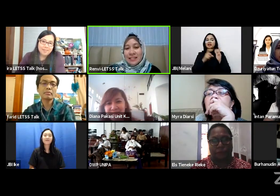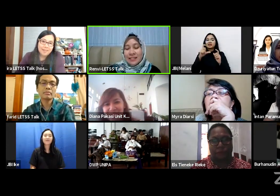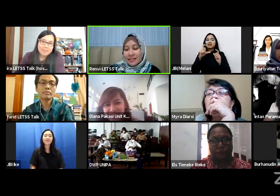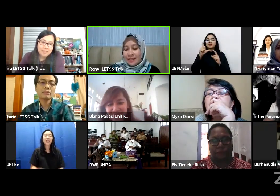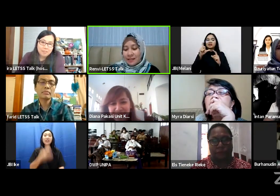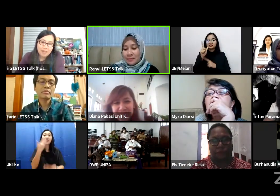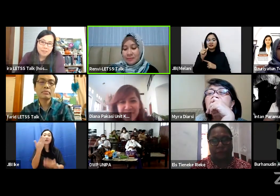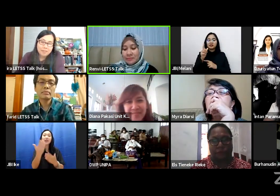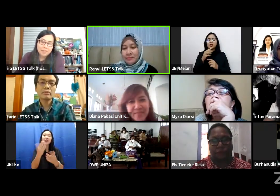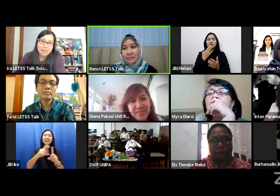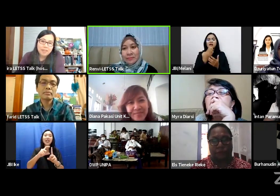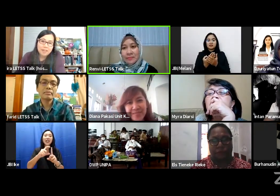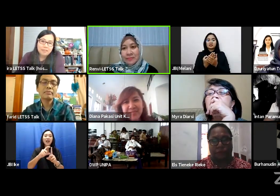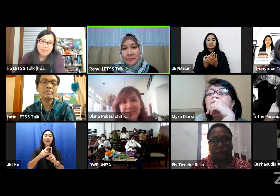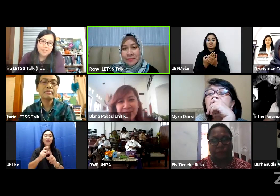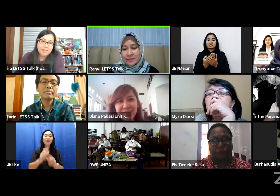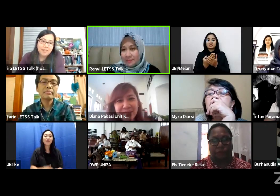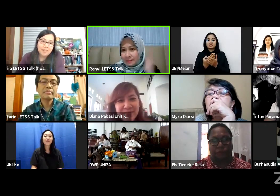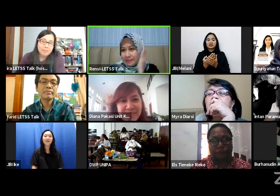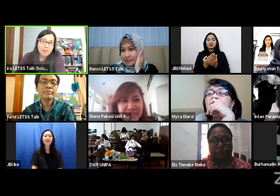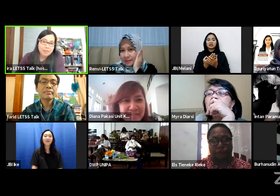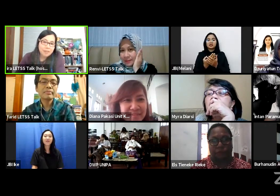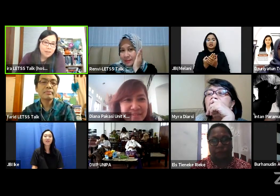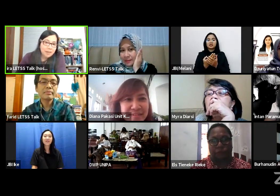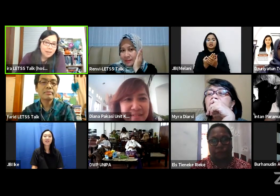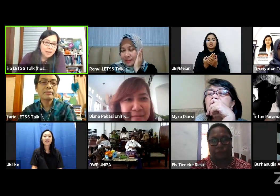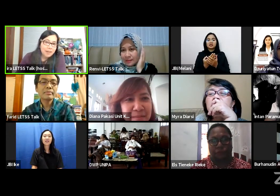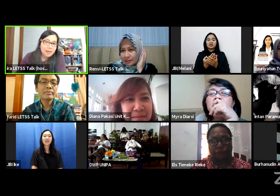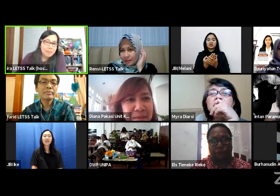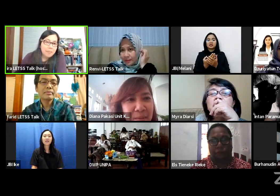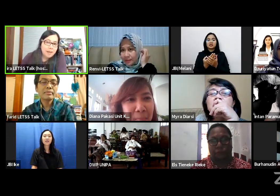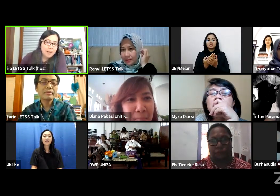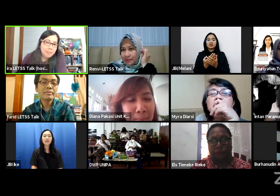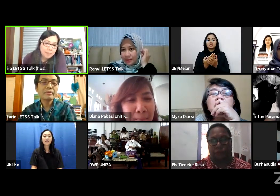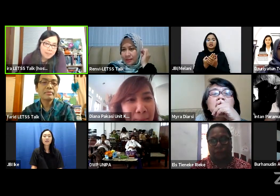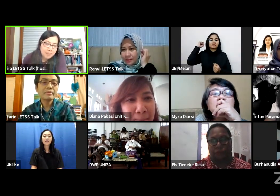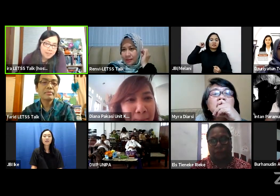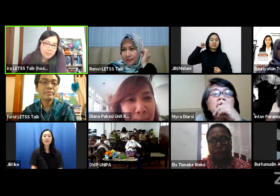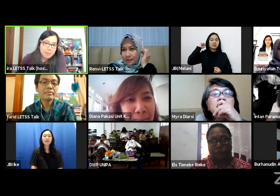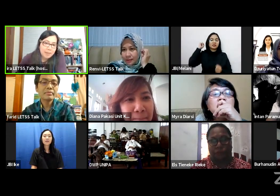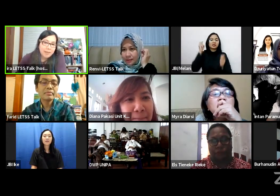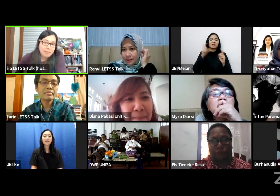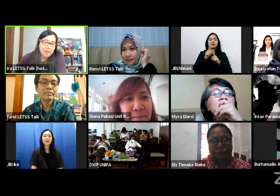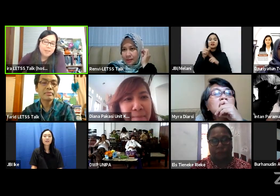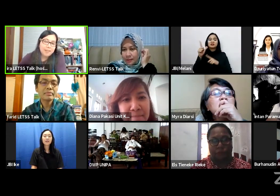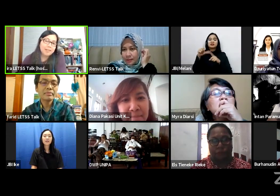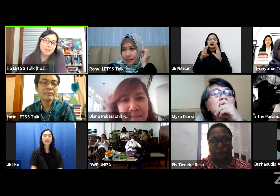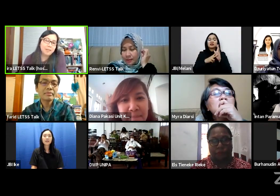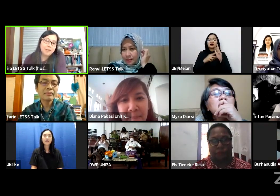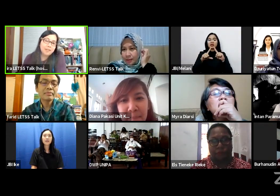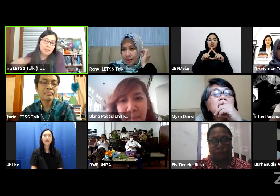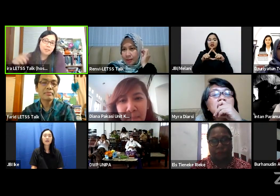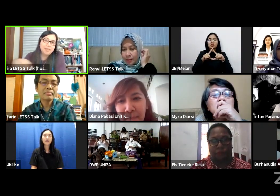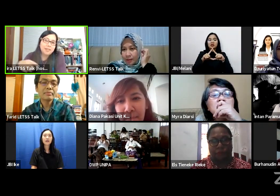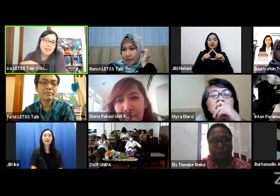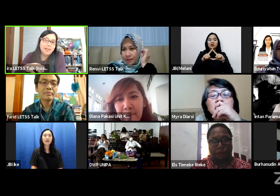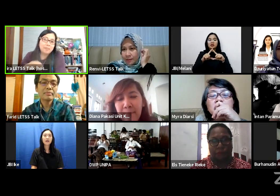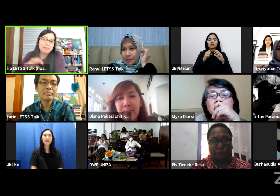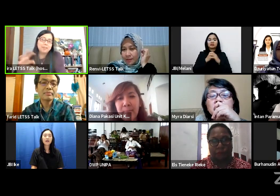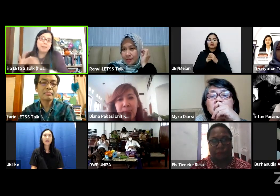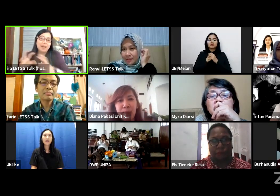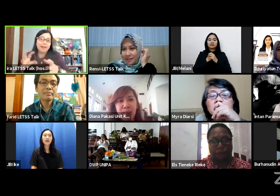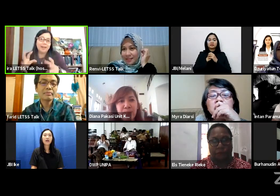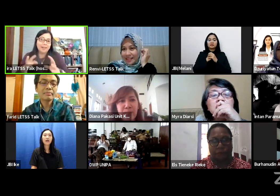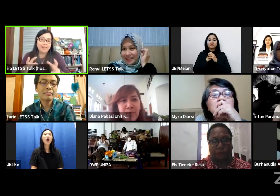Diana. Renvi, maaf sebentar Renvi. Maaf. Mbak Ike dan Mbak Melani boleh salah satu aja bertugas,